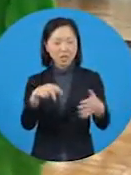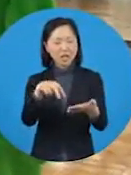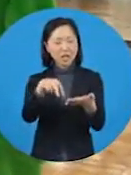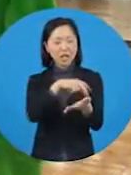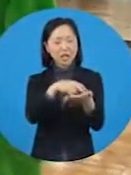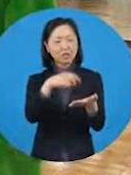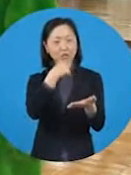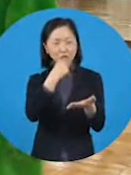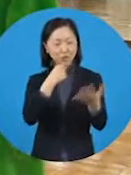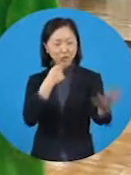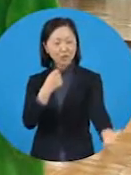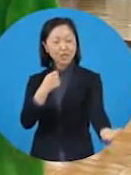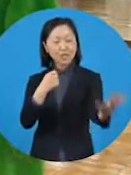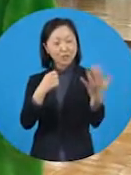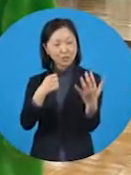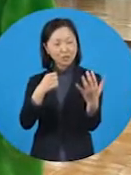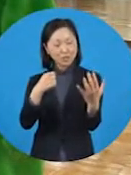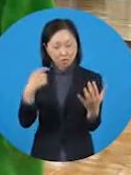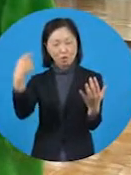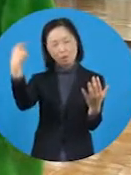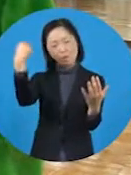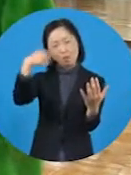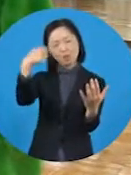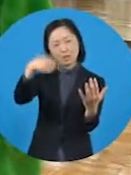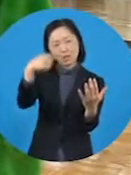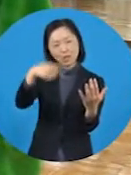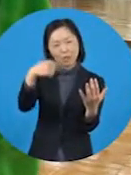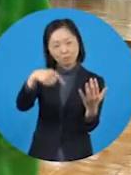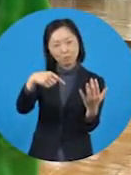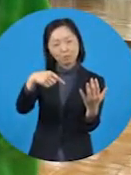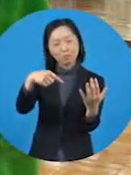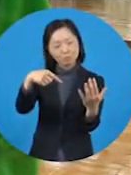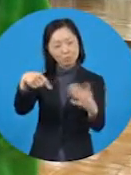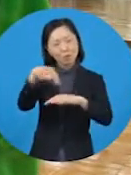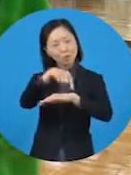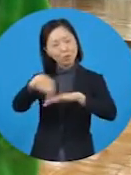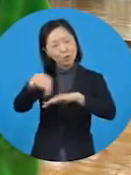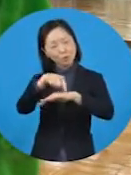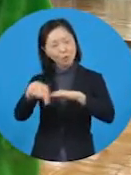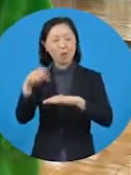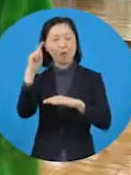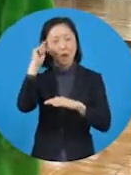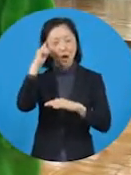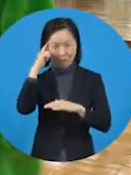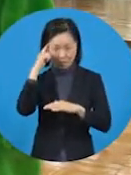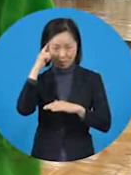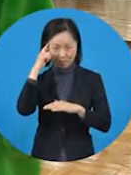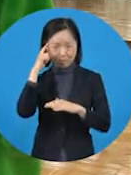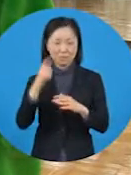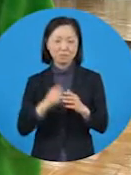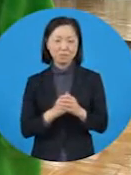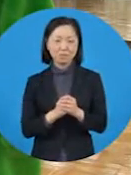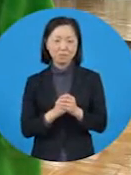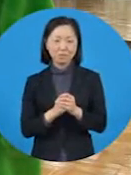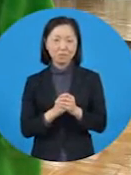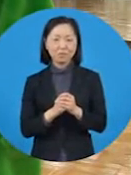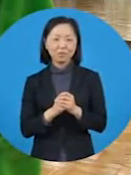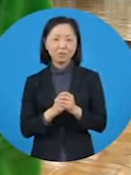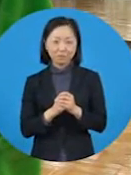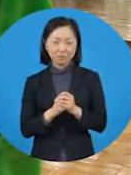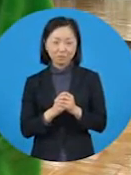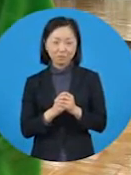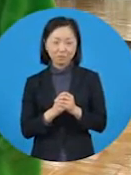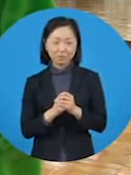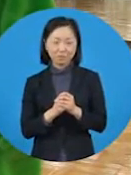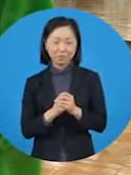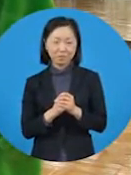は、子どもたちに対して、ダンスをやりたいという子であれば、教えてくださるということにも、今そういう交渉をしているところです